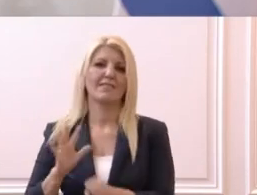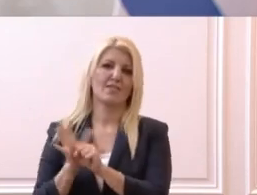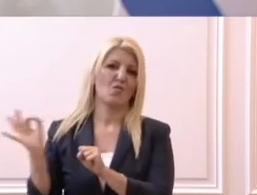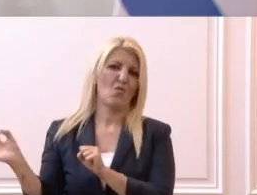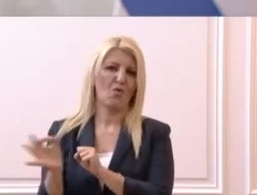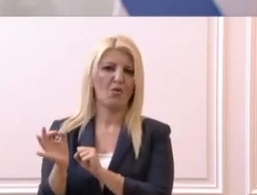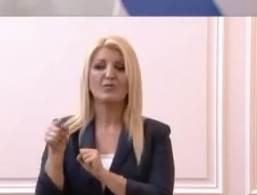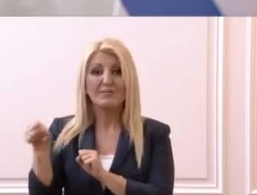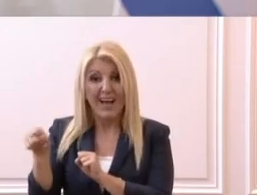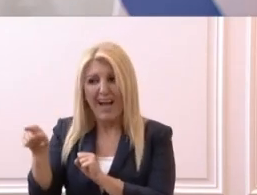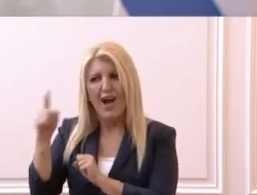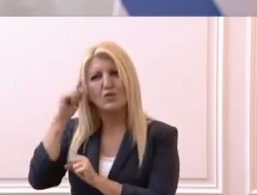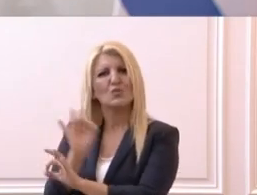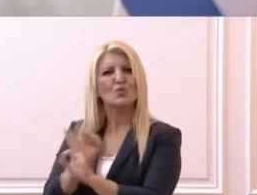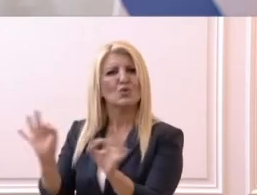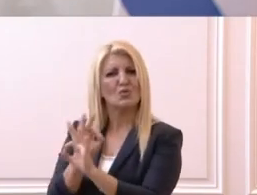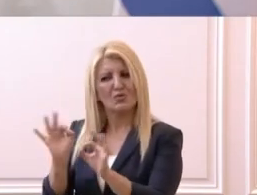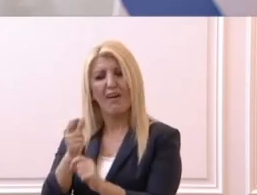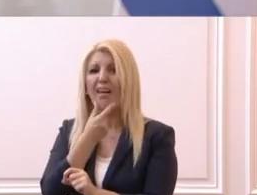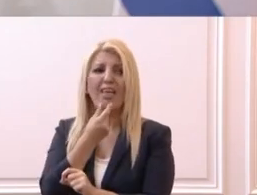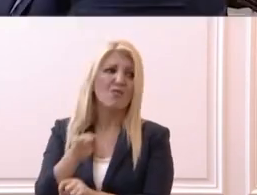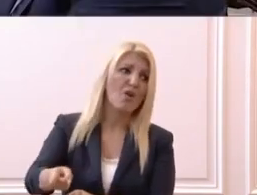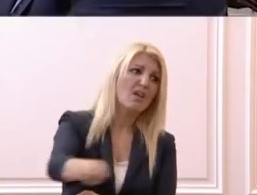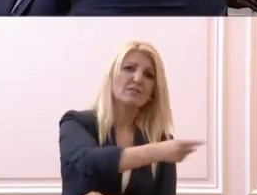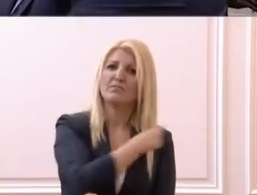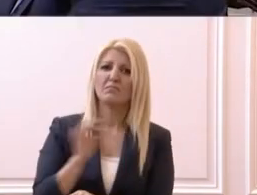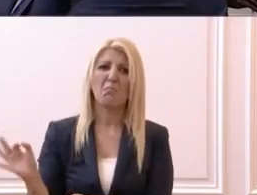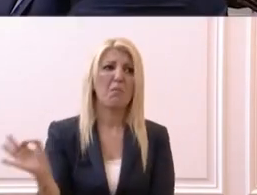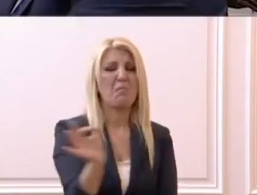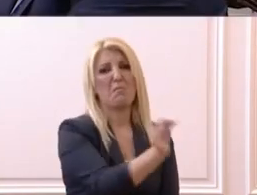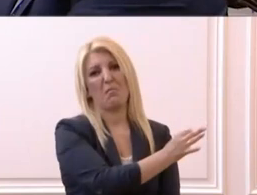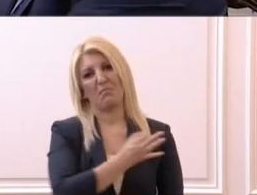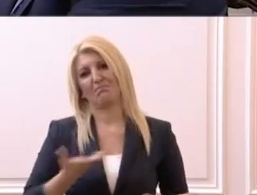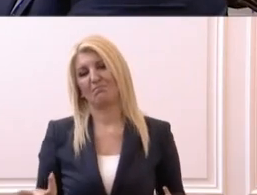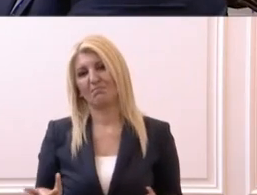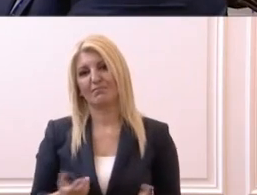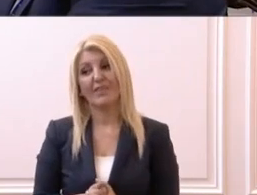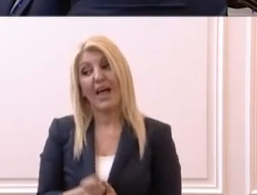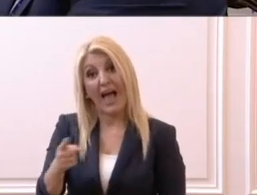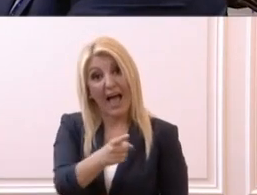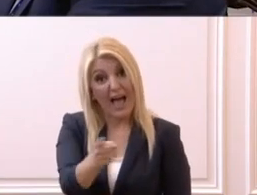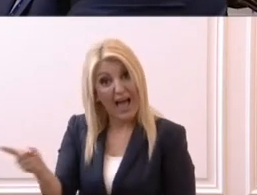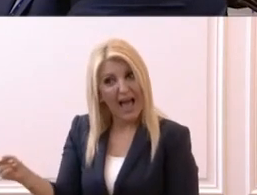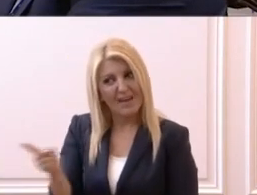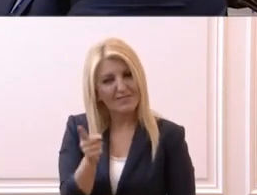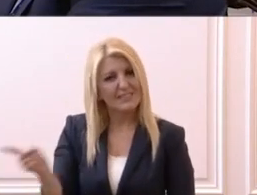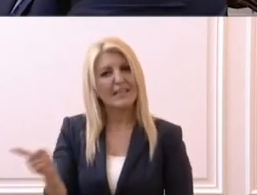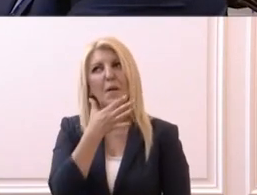να απλώνεται, αλλά και να μεταλλάσσεται. Είναι αυτοί λοιπόν που έχουν τη δυνατότητα να του βάλουν